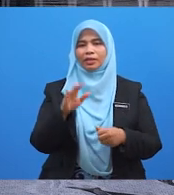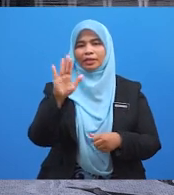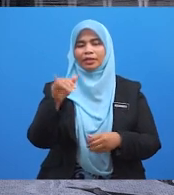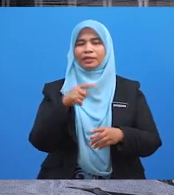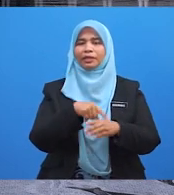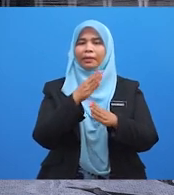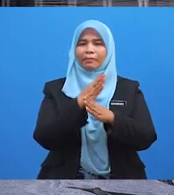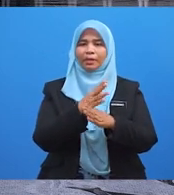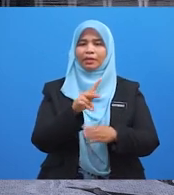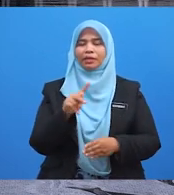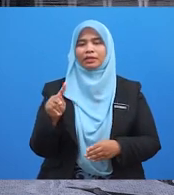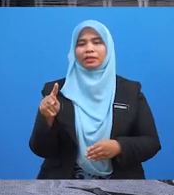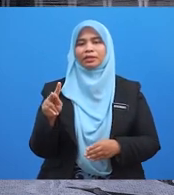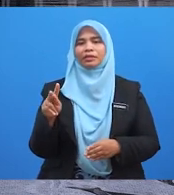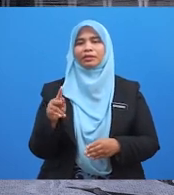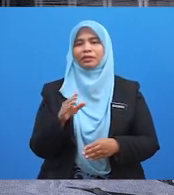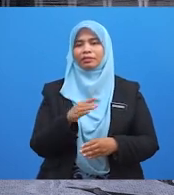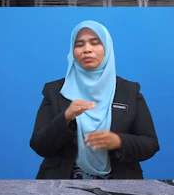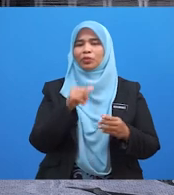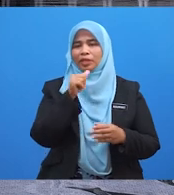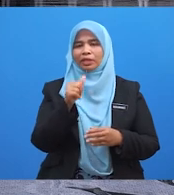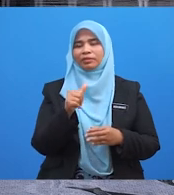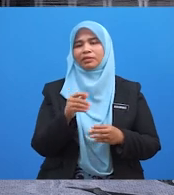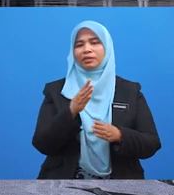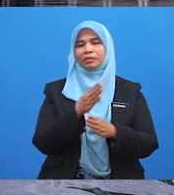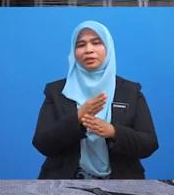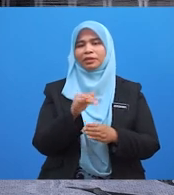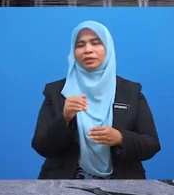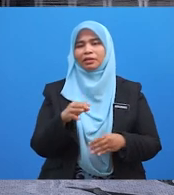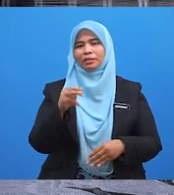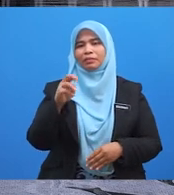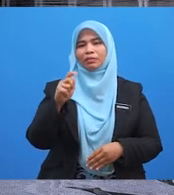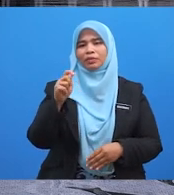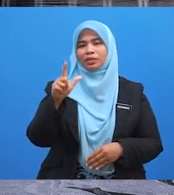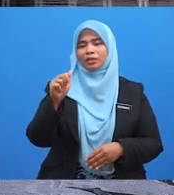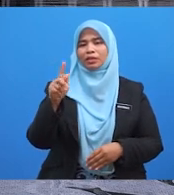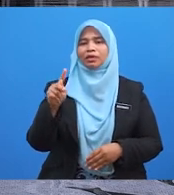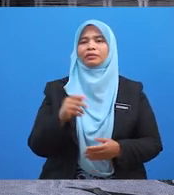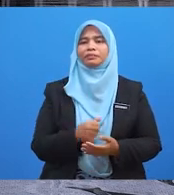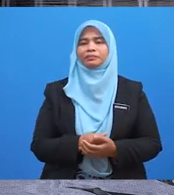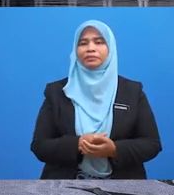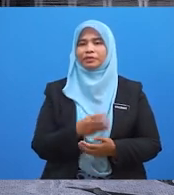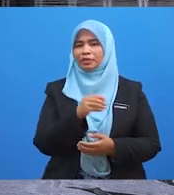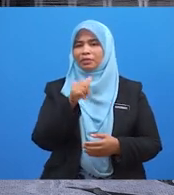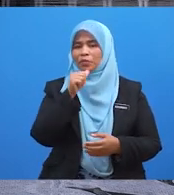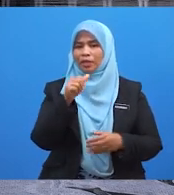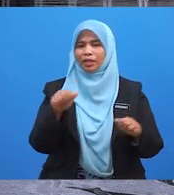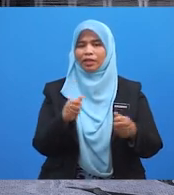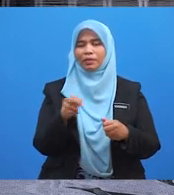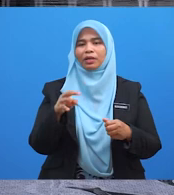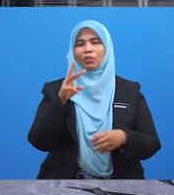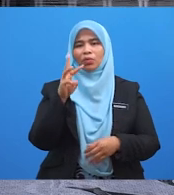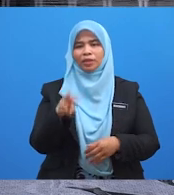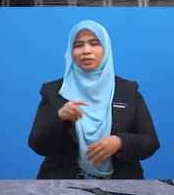bersyarat dan bukanlah kebenaran yang mutlak atau sebagai amalan yang wajib dilakukan.